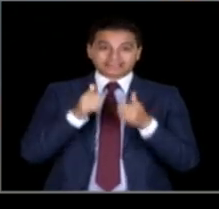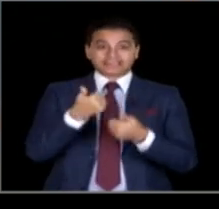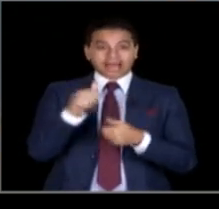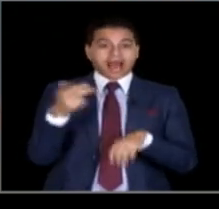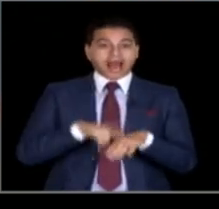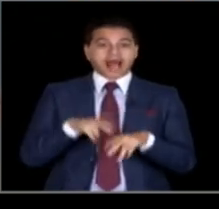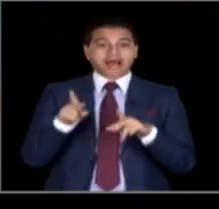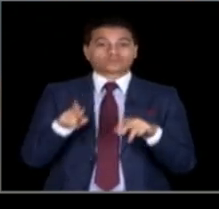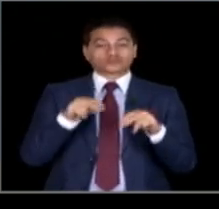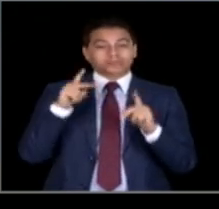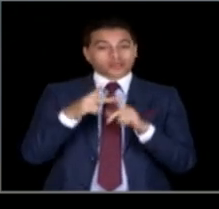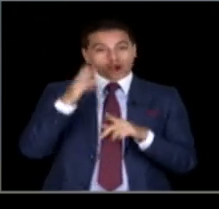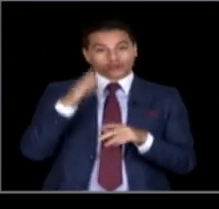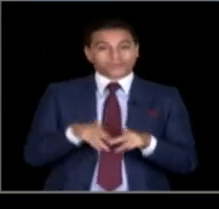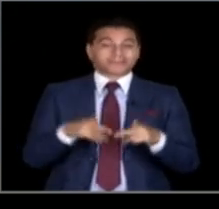باختلاف.